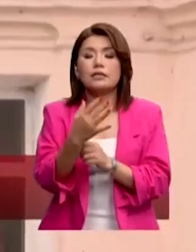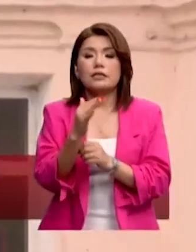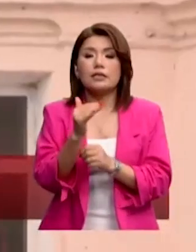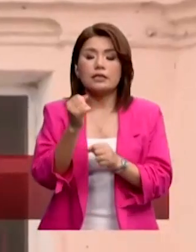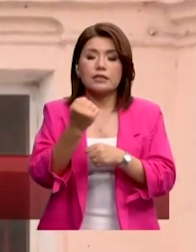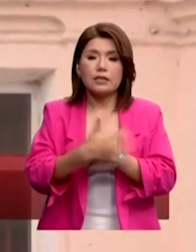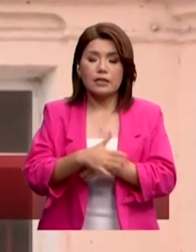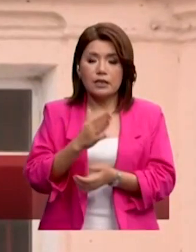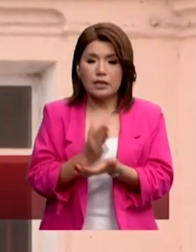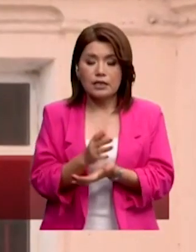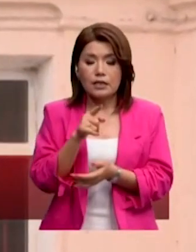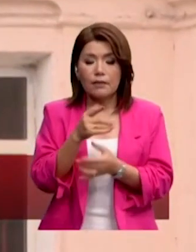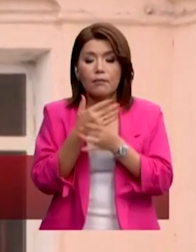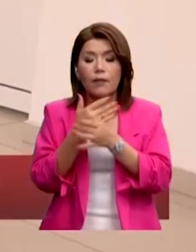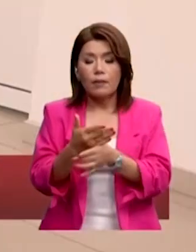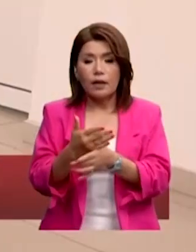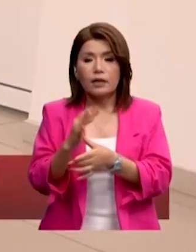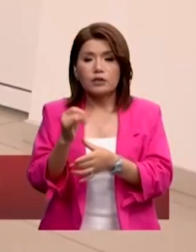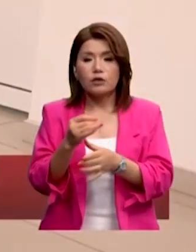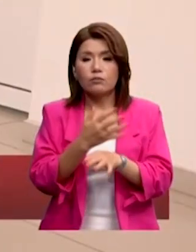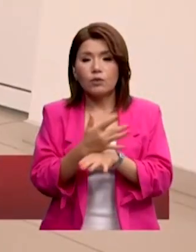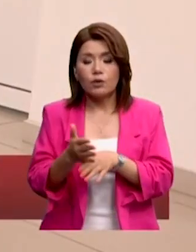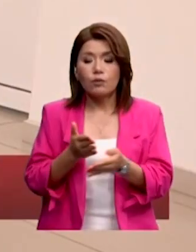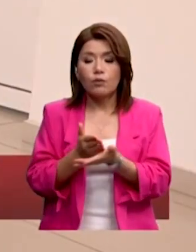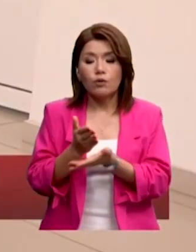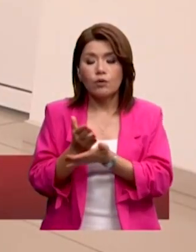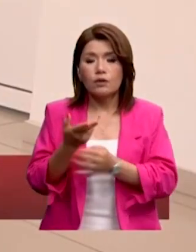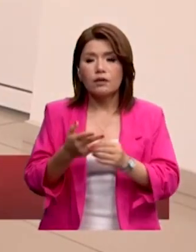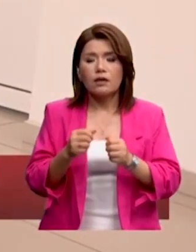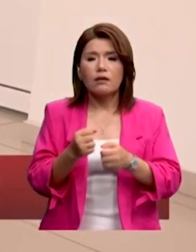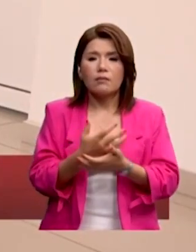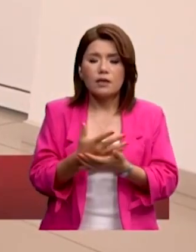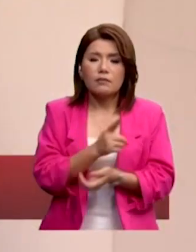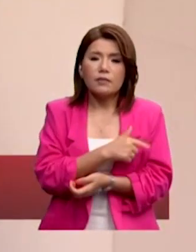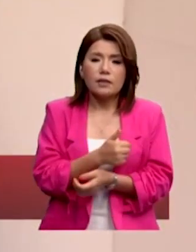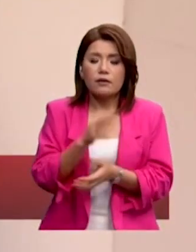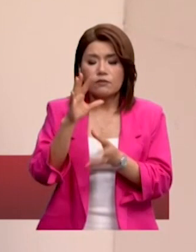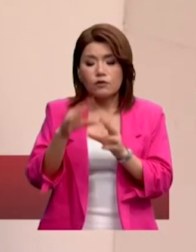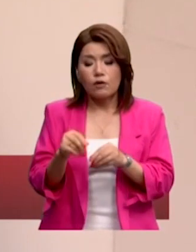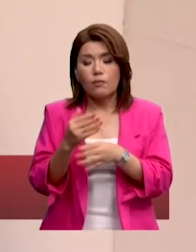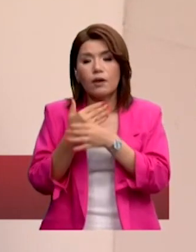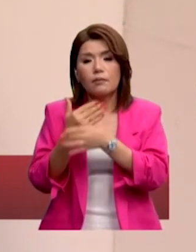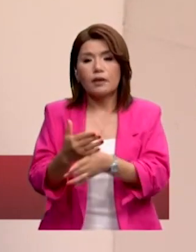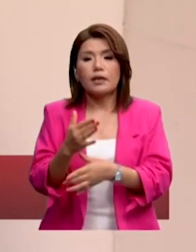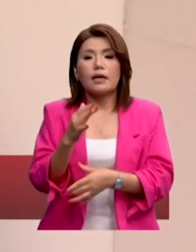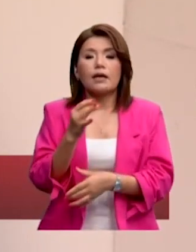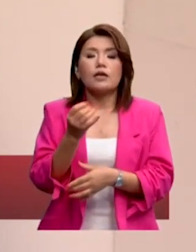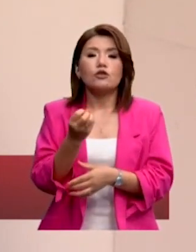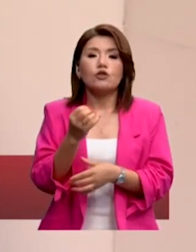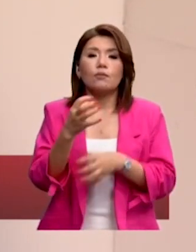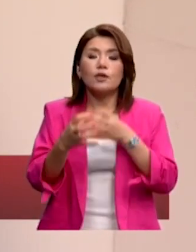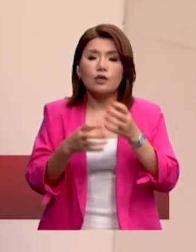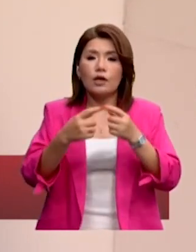кризисных центров. Там оказывают социальные услуги по ряду направлений, включая бытовые и медицинские. Между тем, свою лепту внесла и миссия